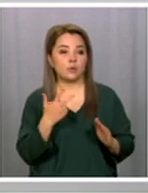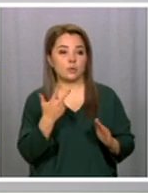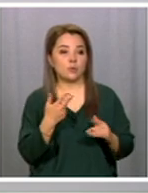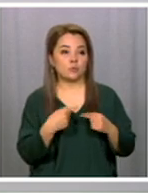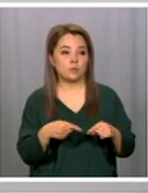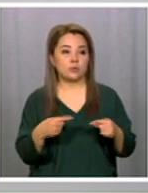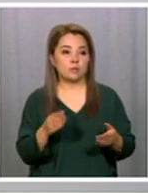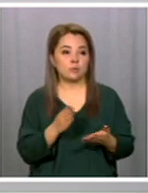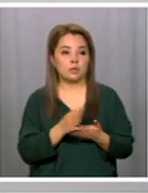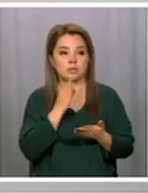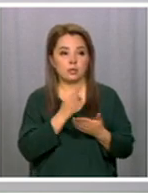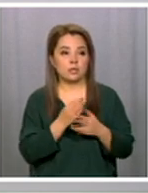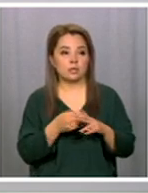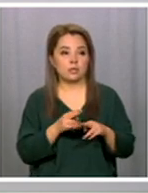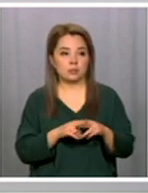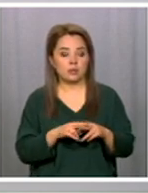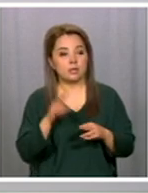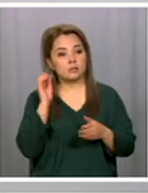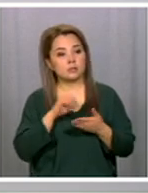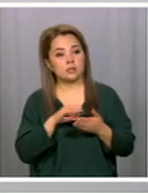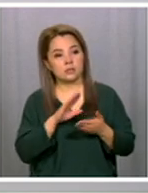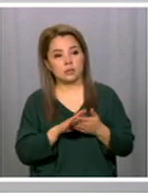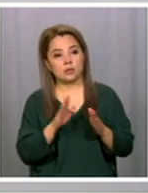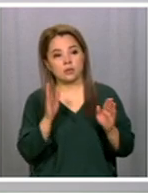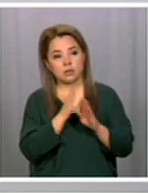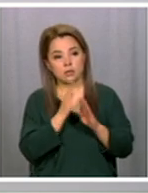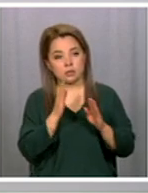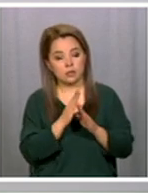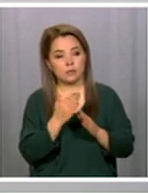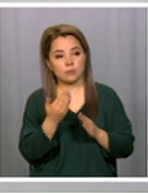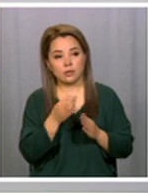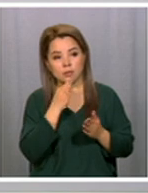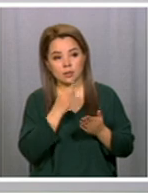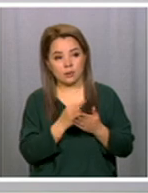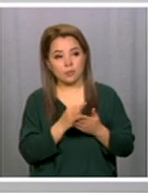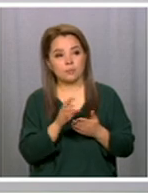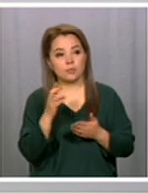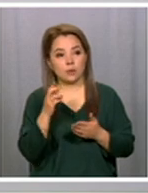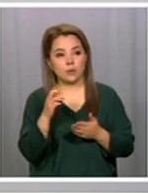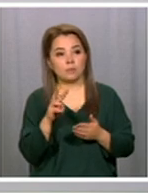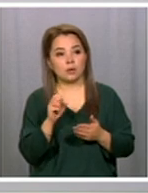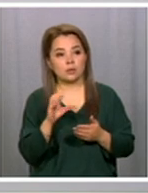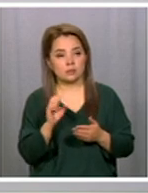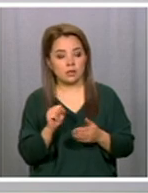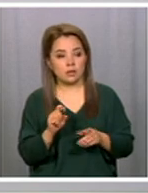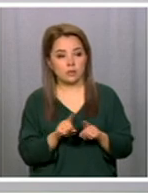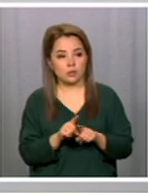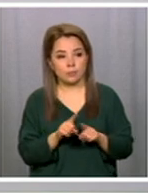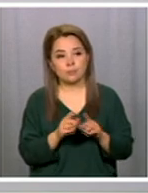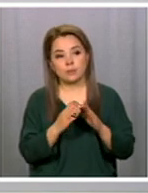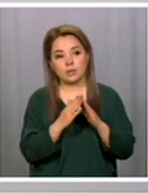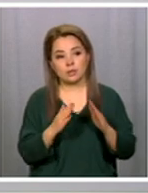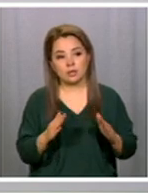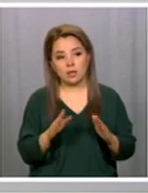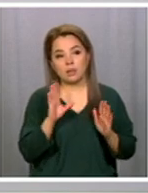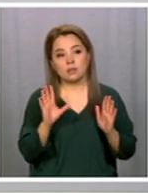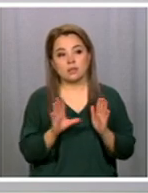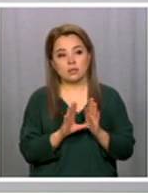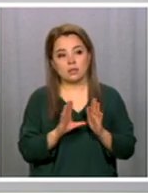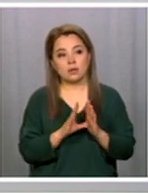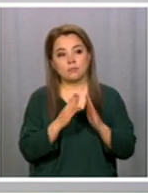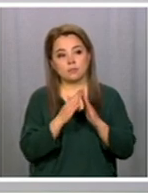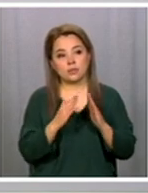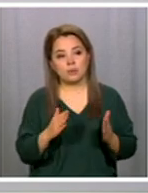болады, яғни сандық экологиялық пирамида, биомасса пирамидасы және энергия